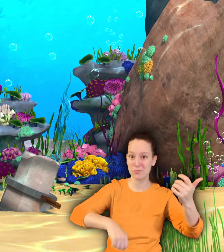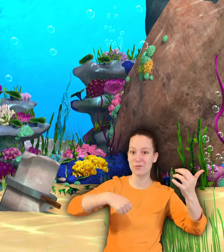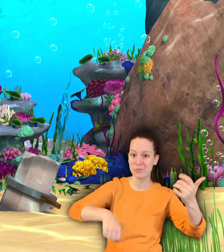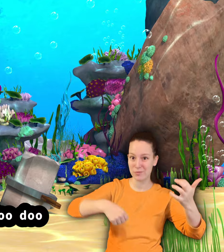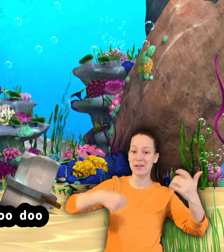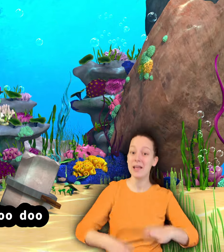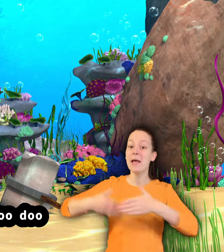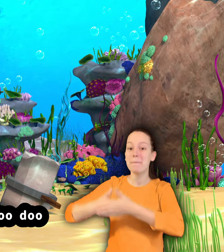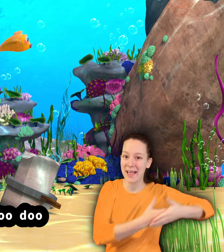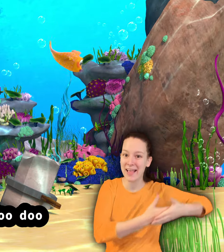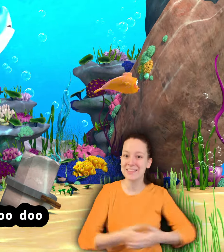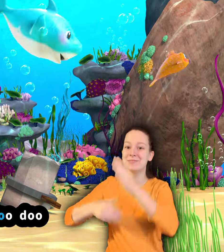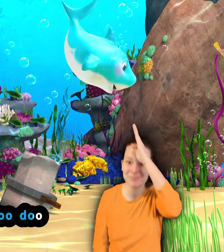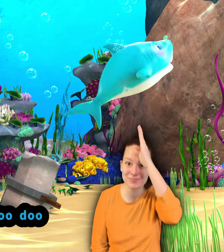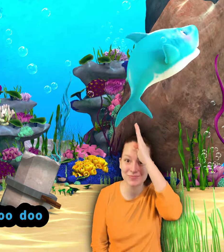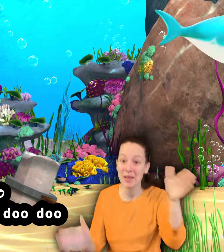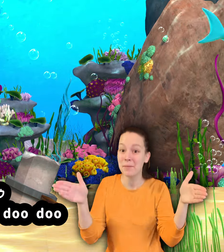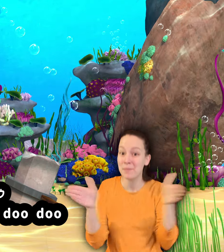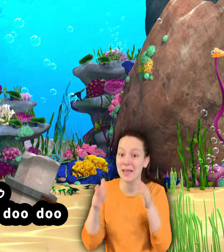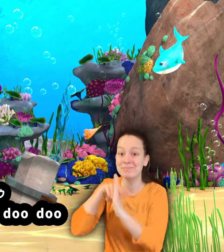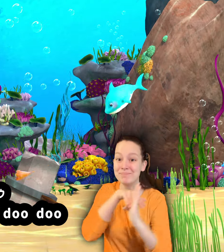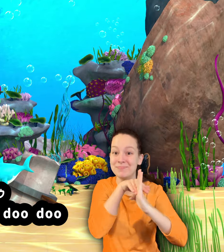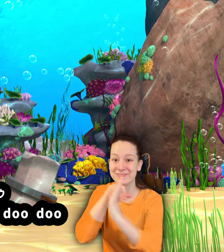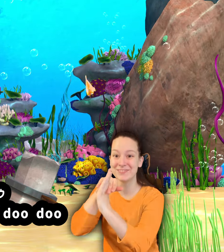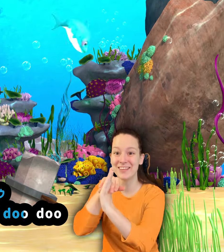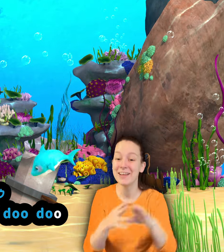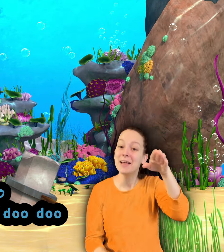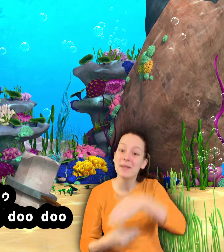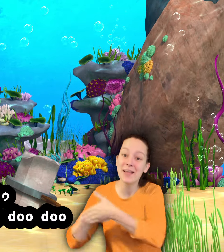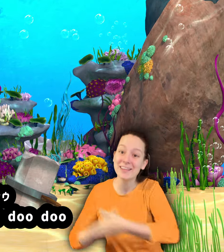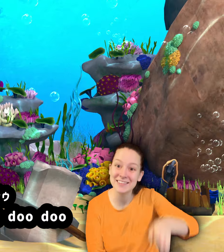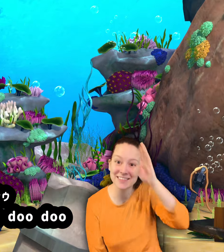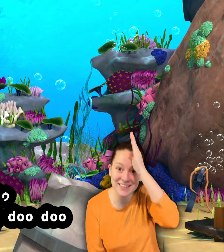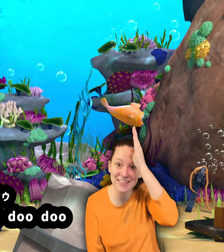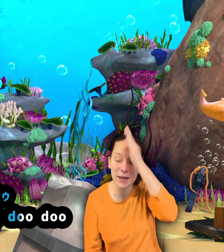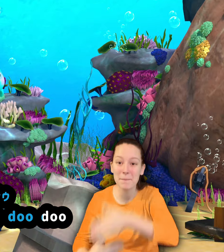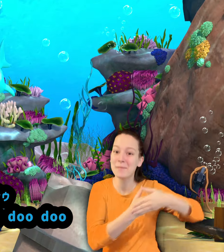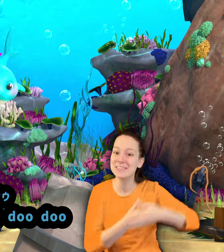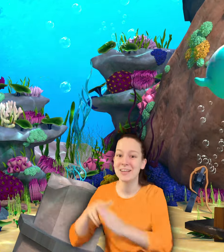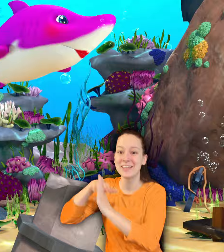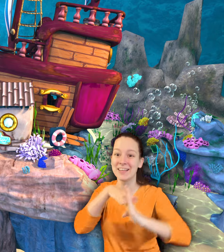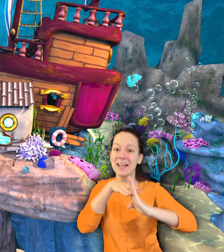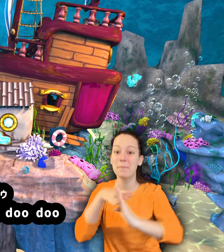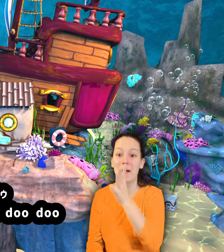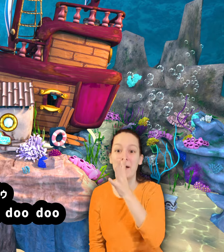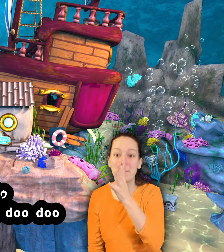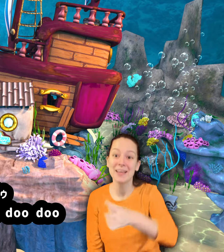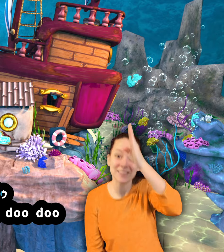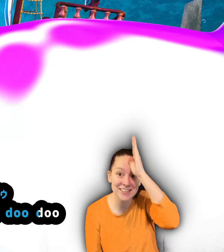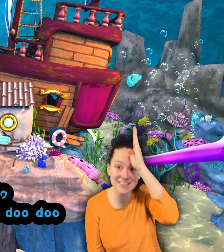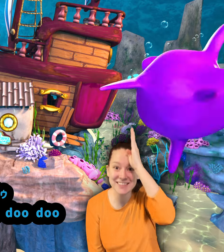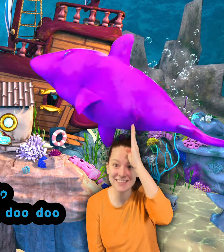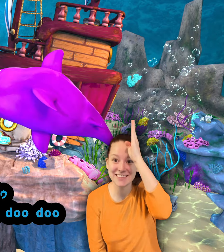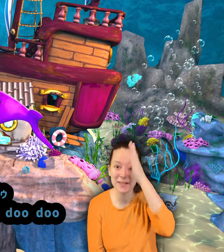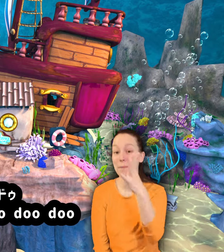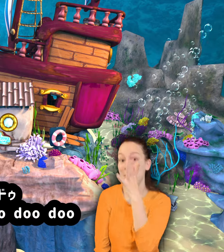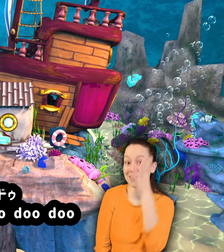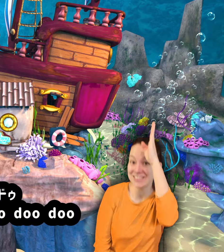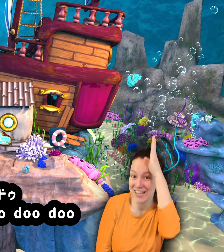areザメザメザメザメママ